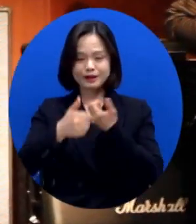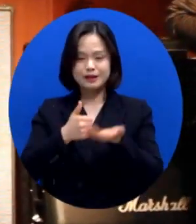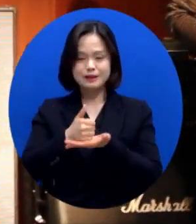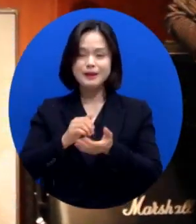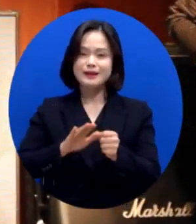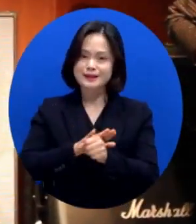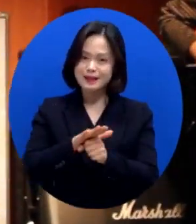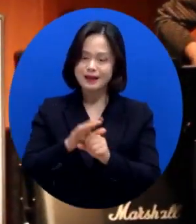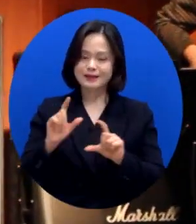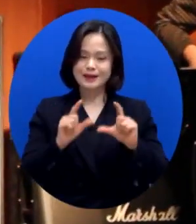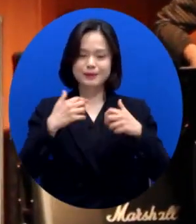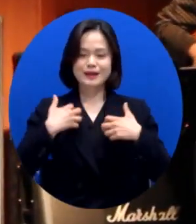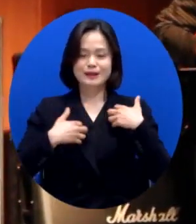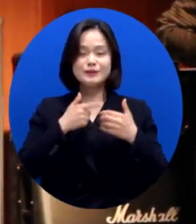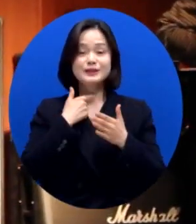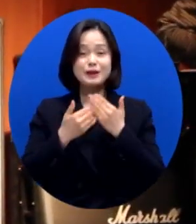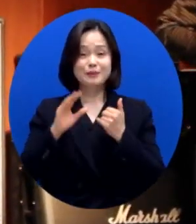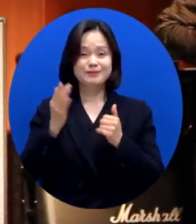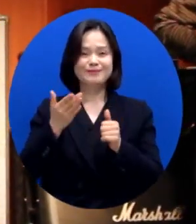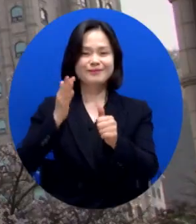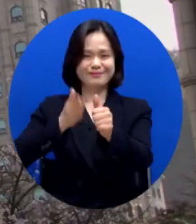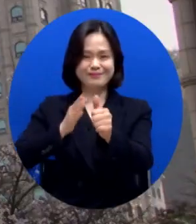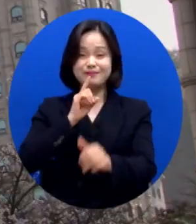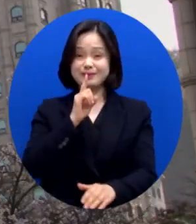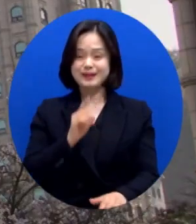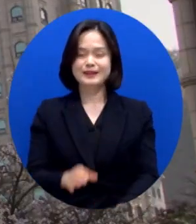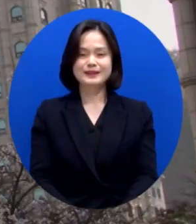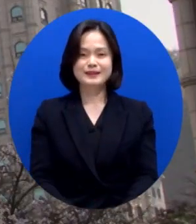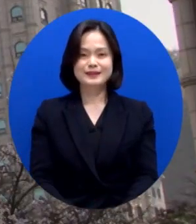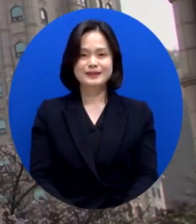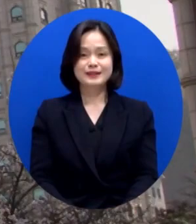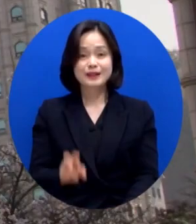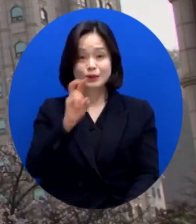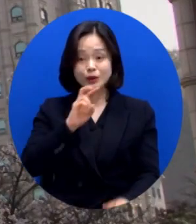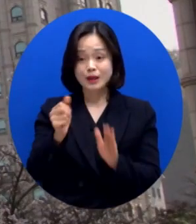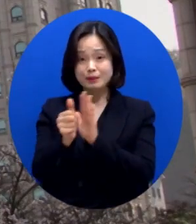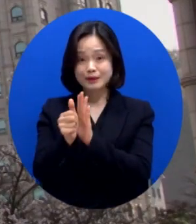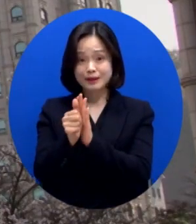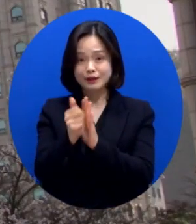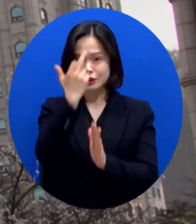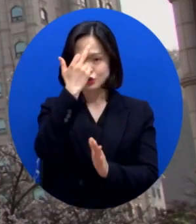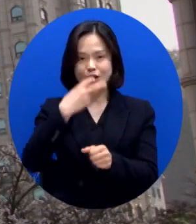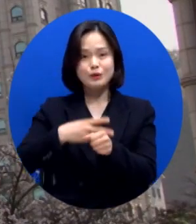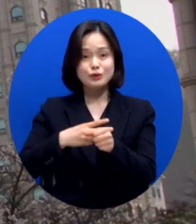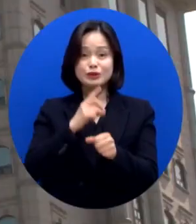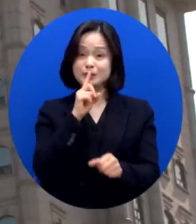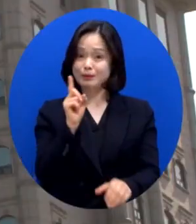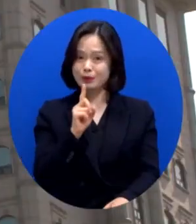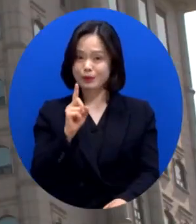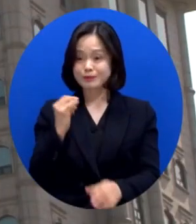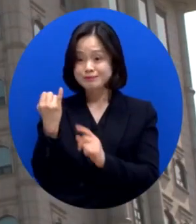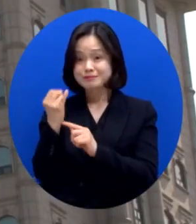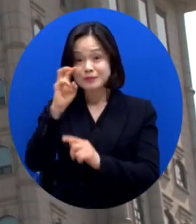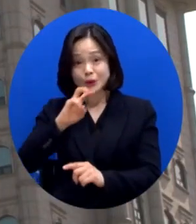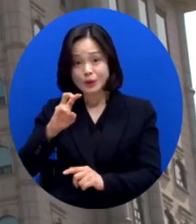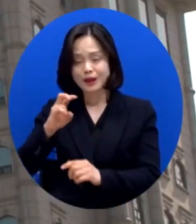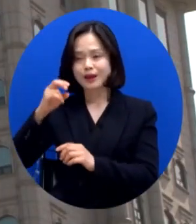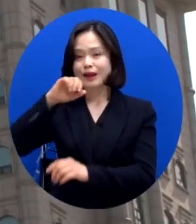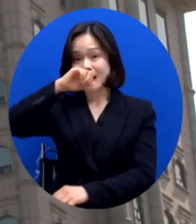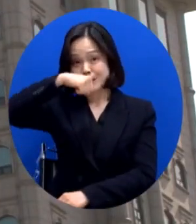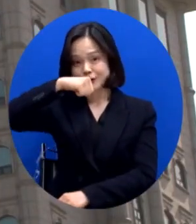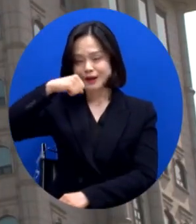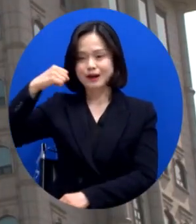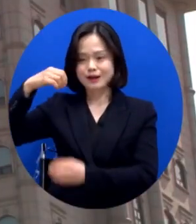살아감의 기쁨을 느끼길 바란다고 전했습니다. 앨범을 제작한 백석대 최우혁 교수는 아프리카의 전통적인 리듬이